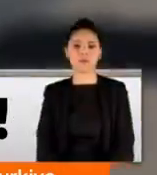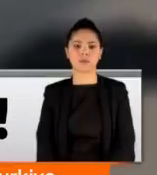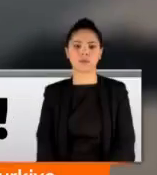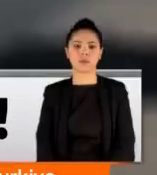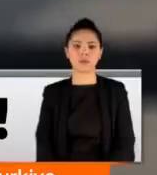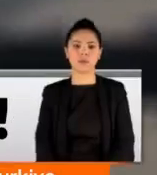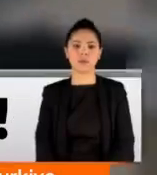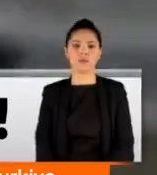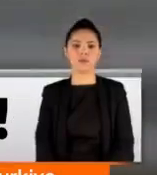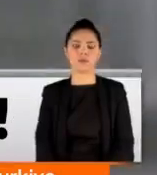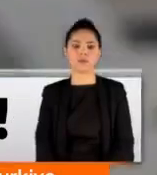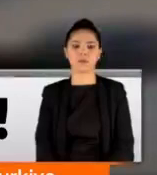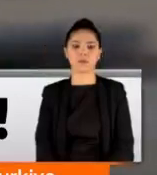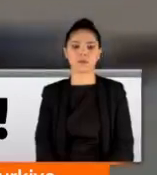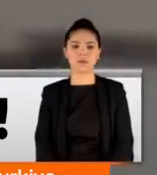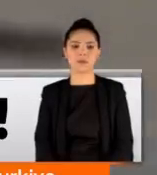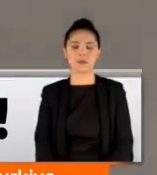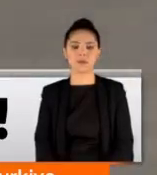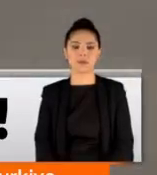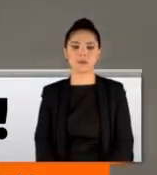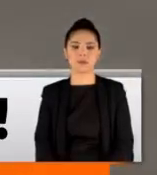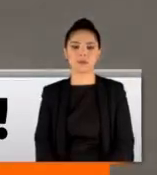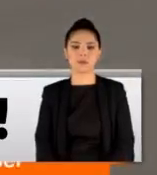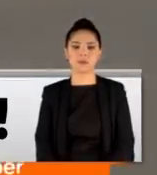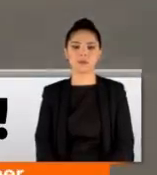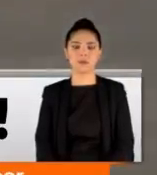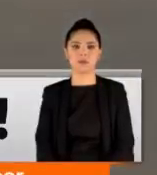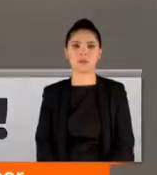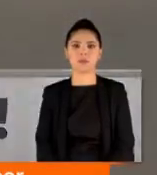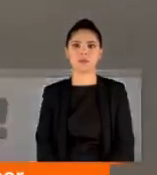Of of of. Gitti, gitti, tekneler gitti.